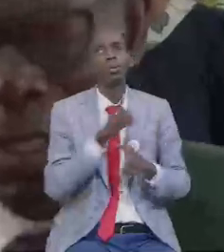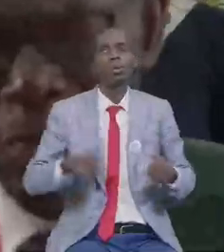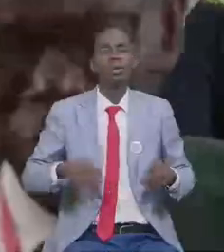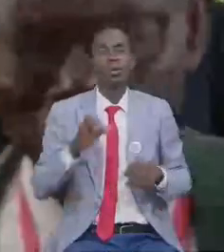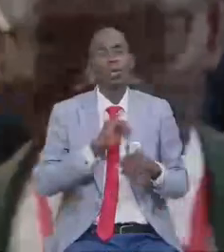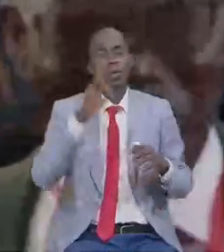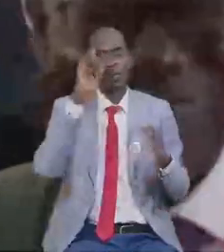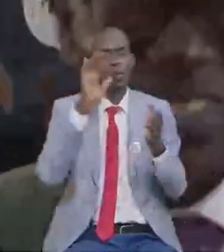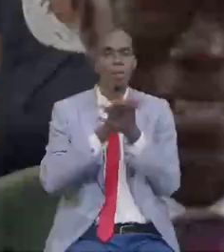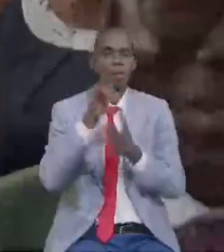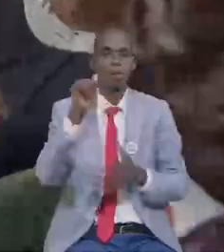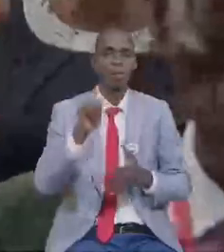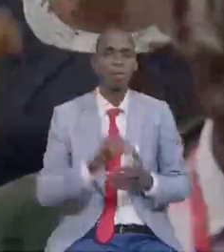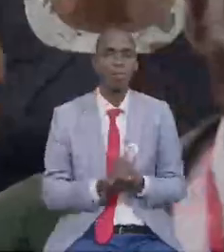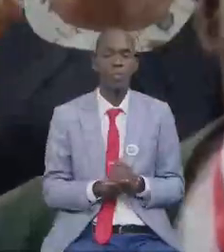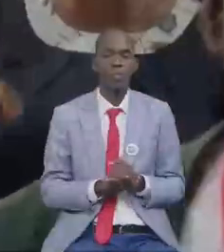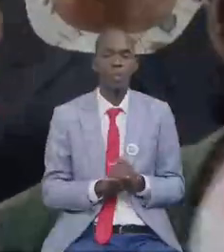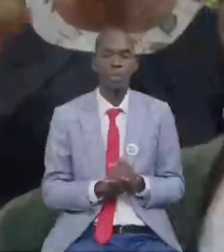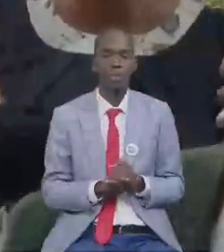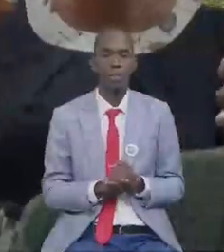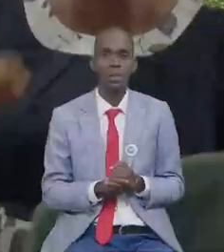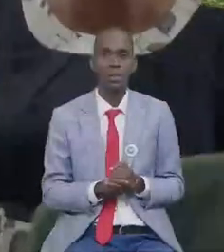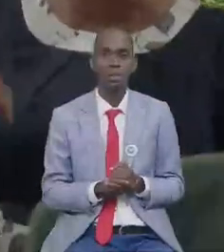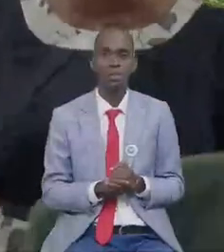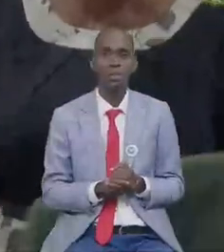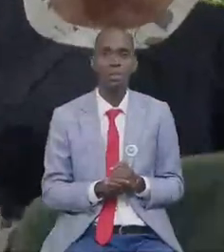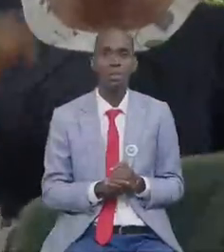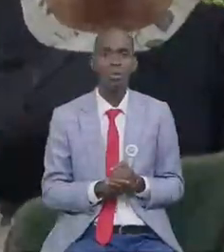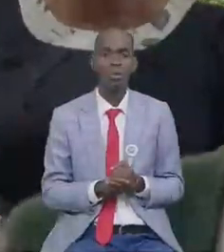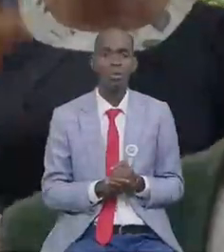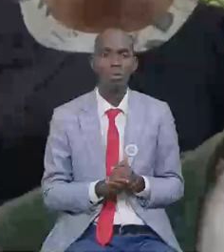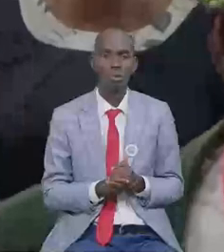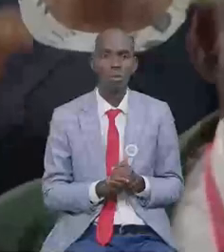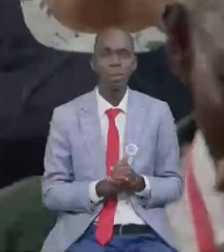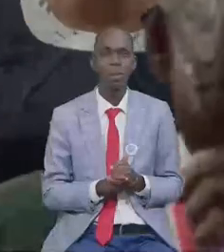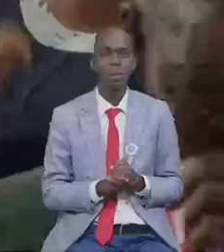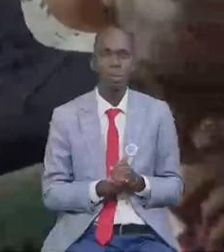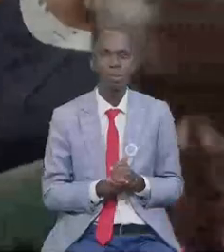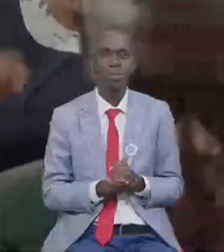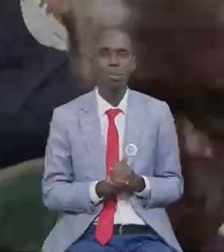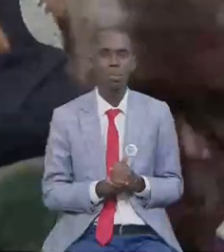Seigneur, je crois.